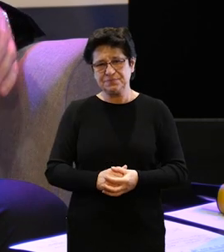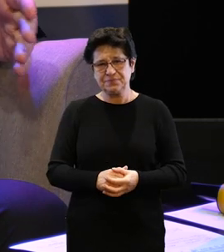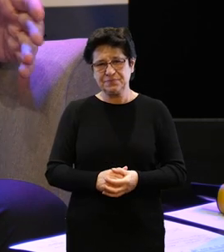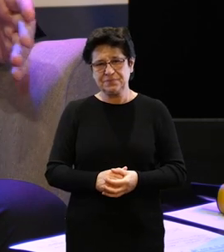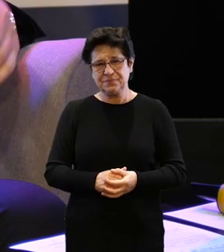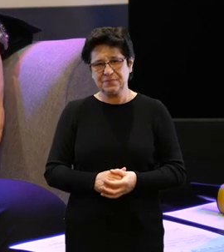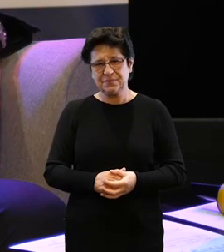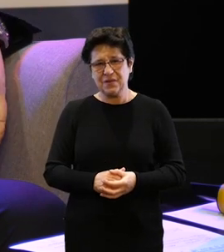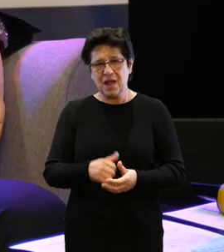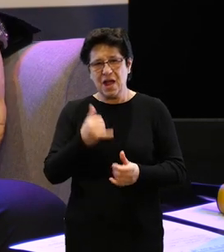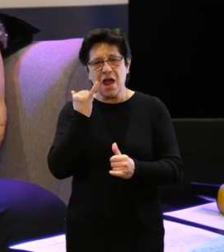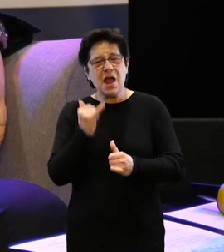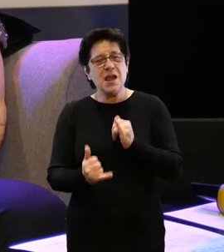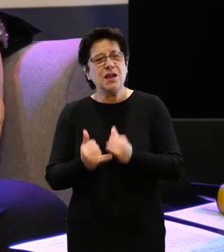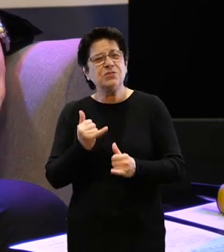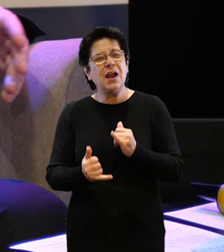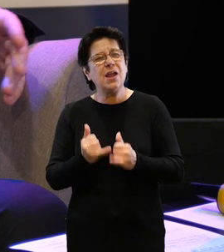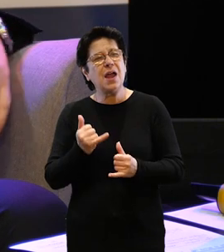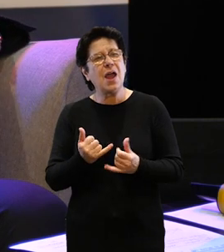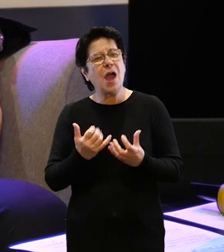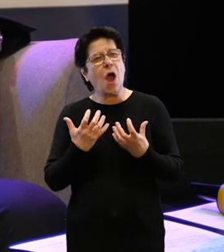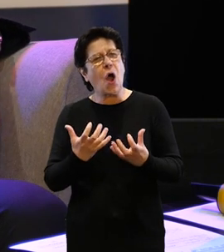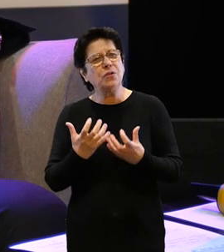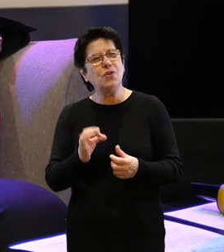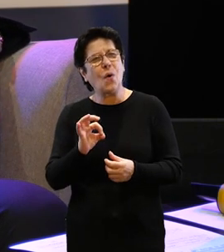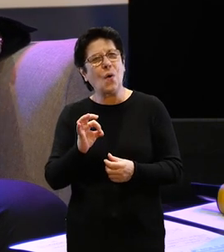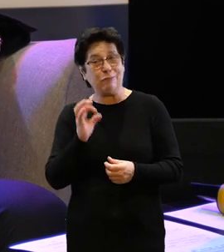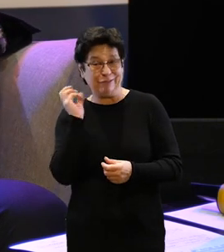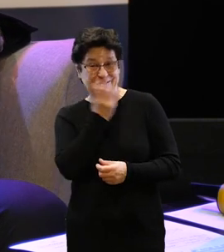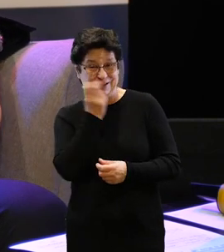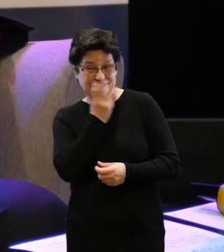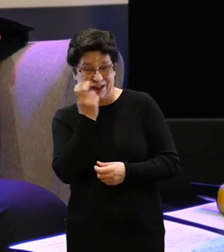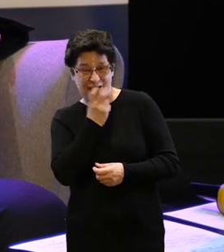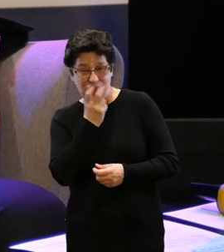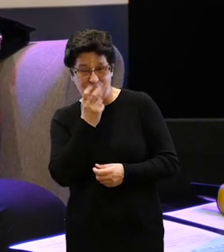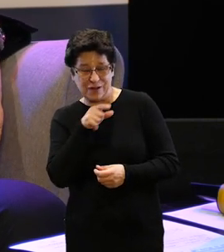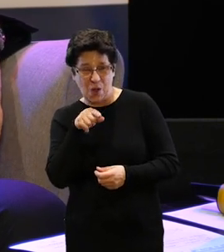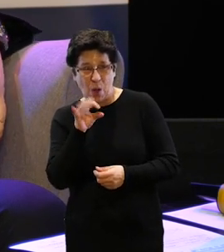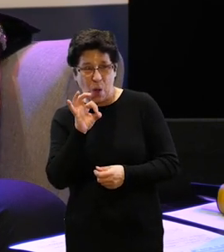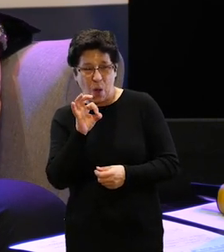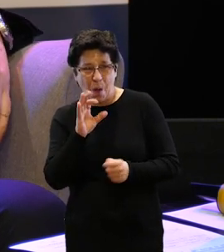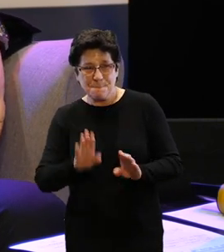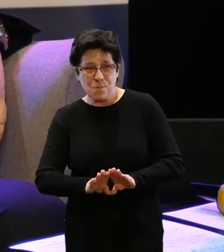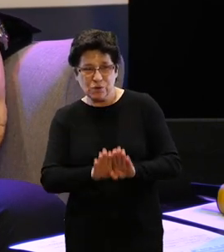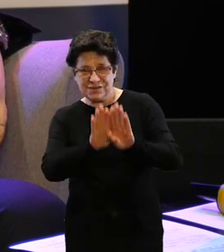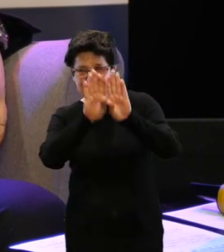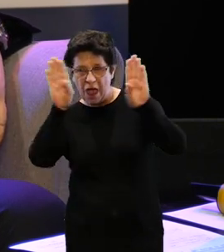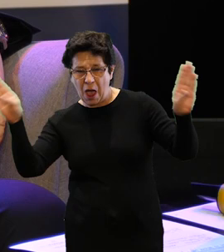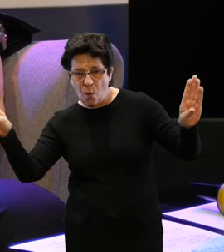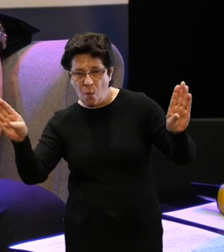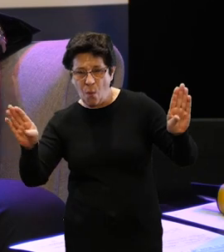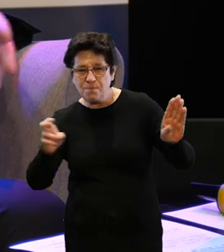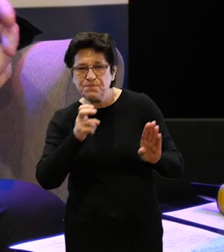łączyły jeżeli chodzi o taką ciekawostkę to w zasobach muzeum wodociągów na terenie